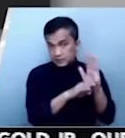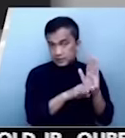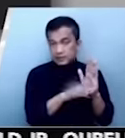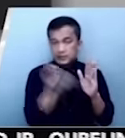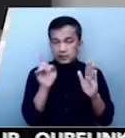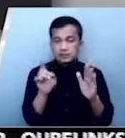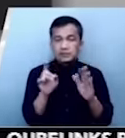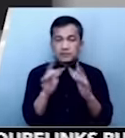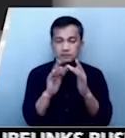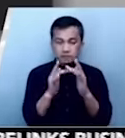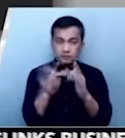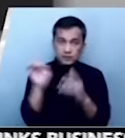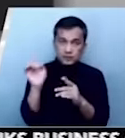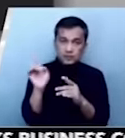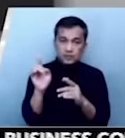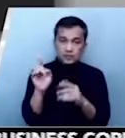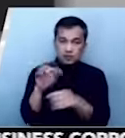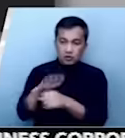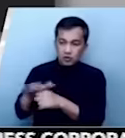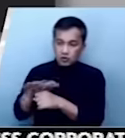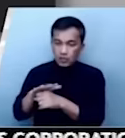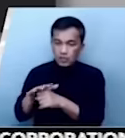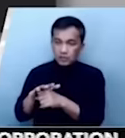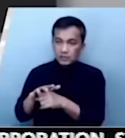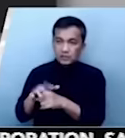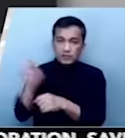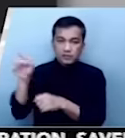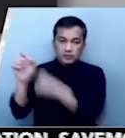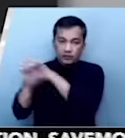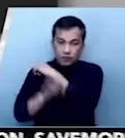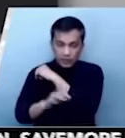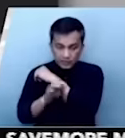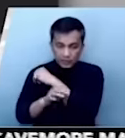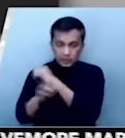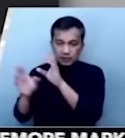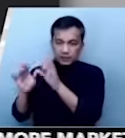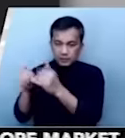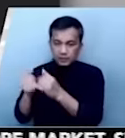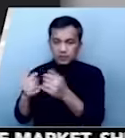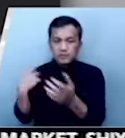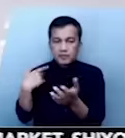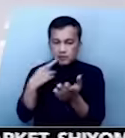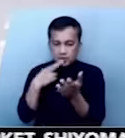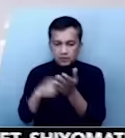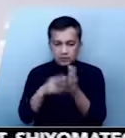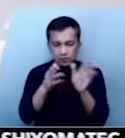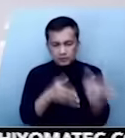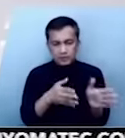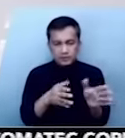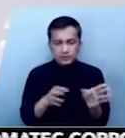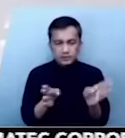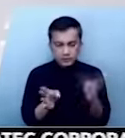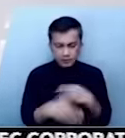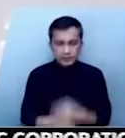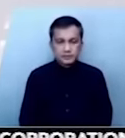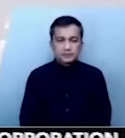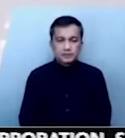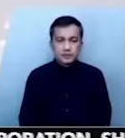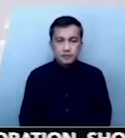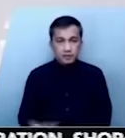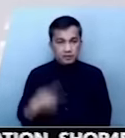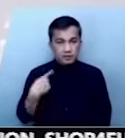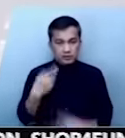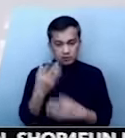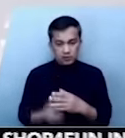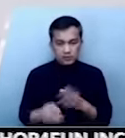pages ng local at foreign forwarding companies na may record ng pag-abandona sa balikbayan boxes. Kung may nawawalang balikbayan box,